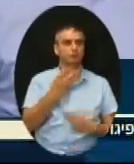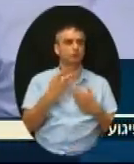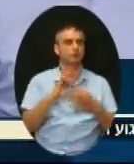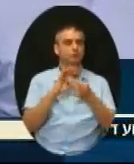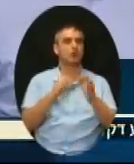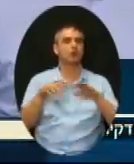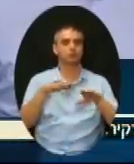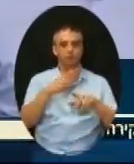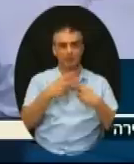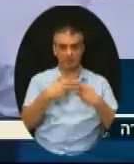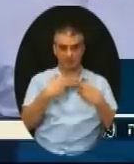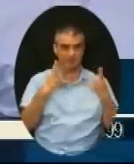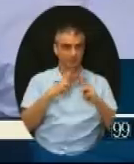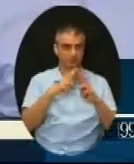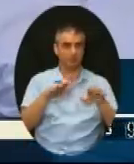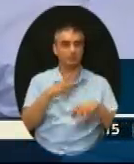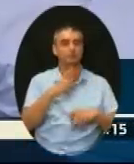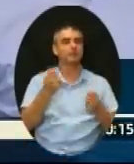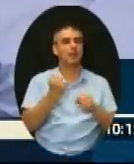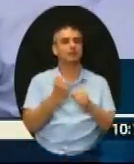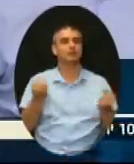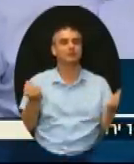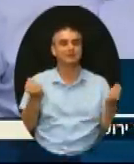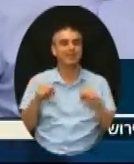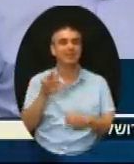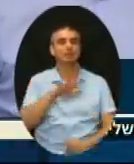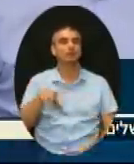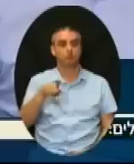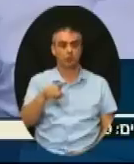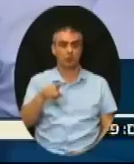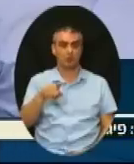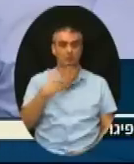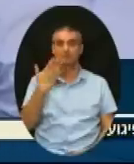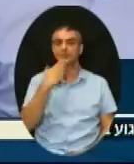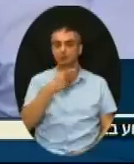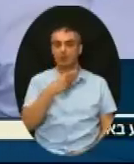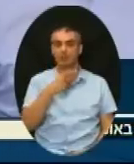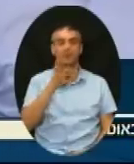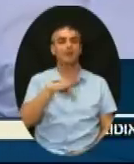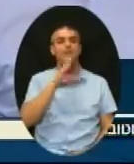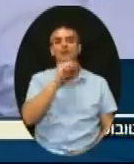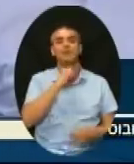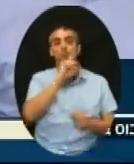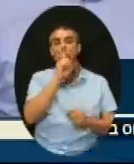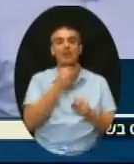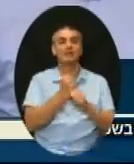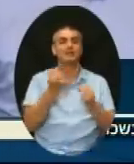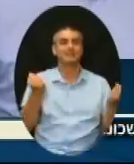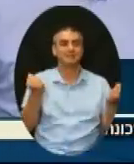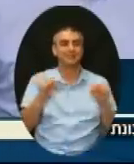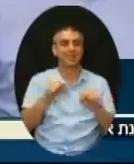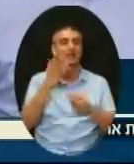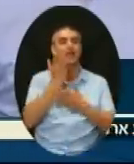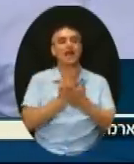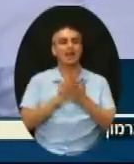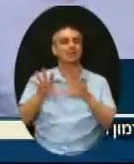לראש הממשלה לקראת כינוס הקבינט, זה באמת סגר על השכונות במזרח ירושלים. מדברים גם על סגר אולי חלקי על